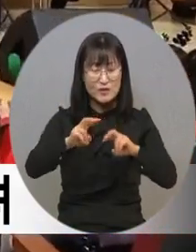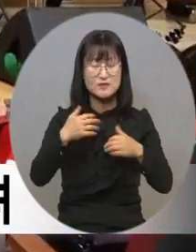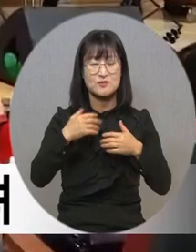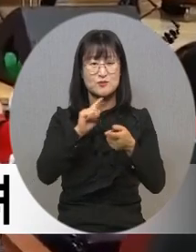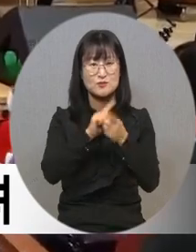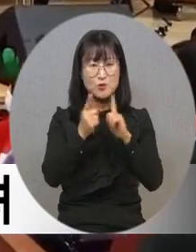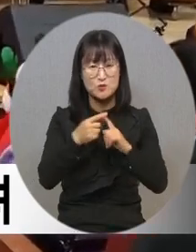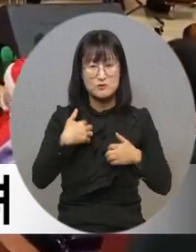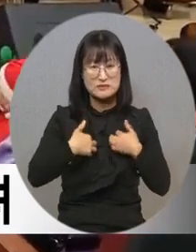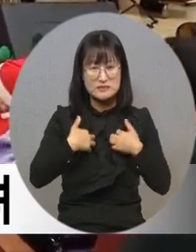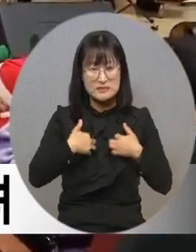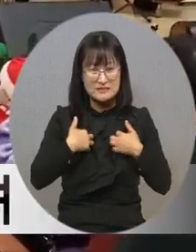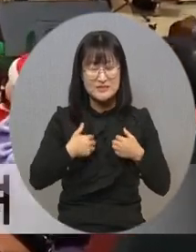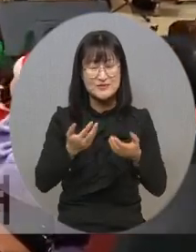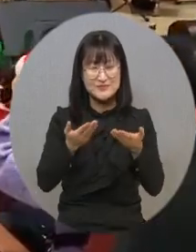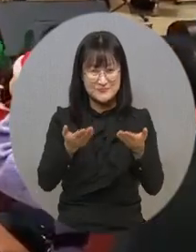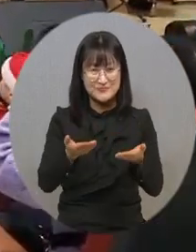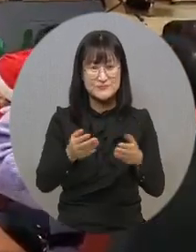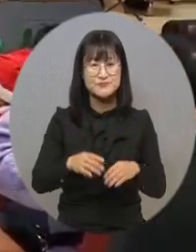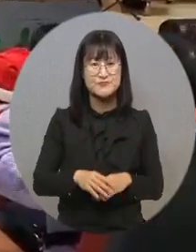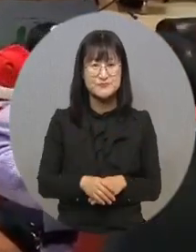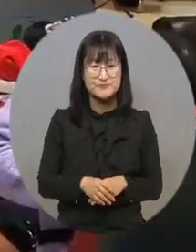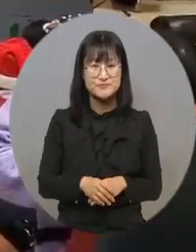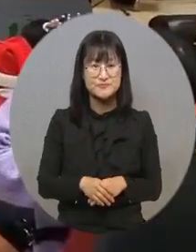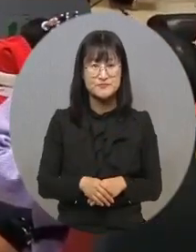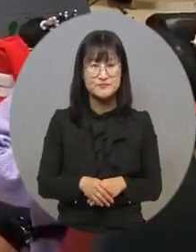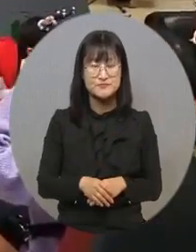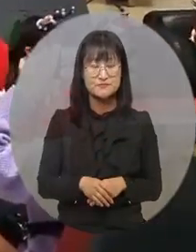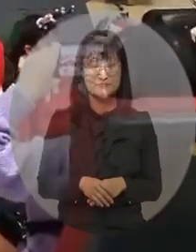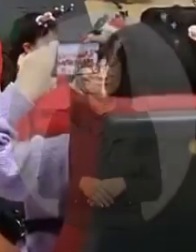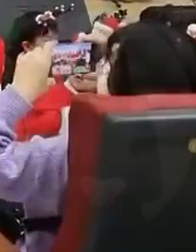즐거움을 선물하는 값진 시간이었습니다. 복지TV 경기방송 정은선입니다.